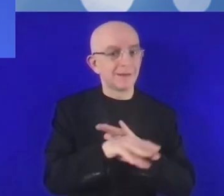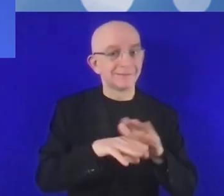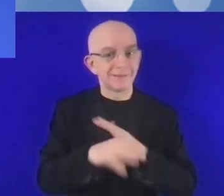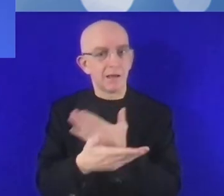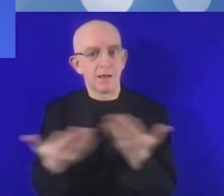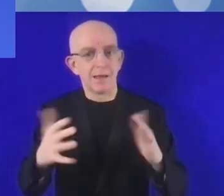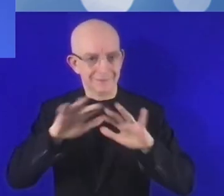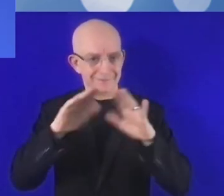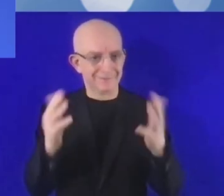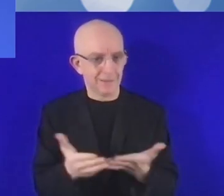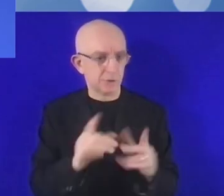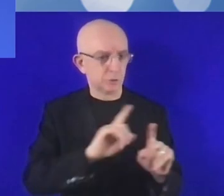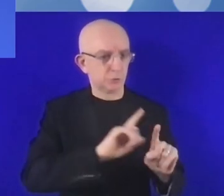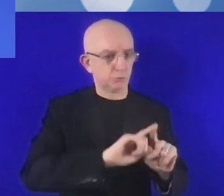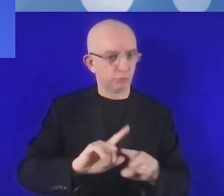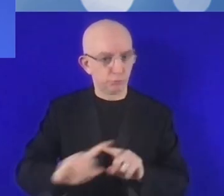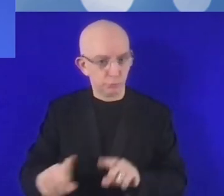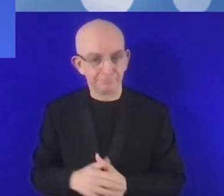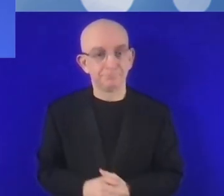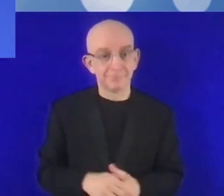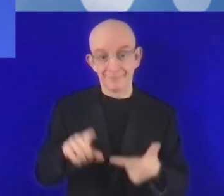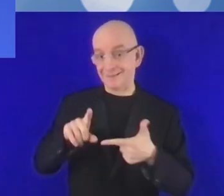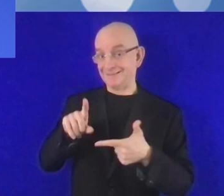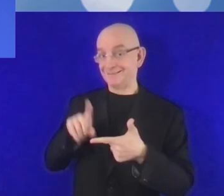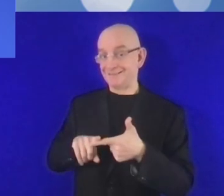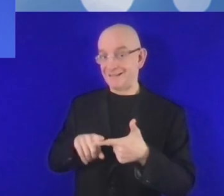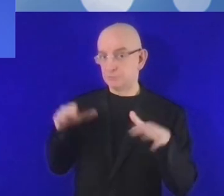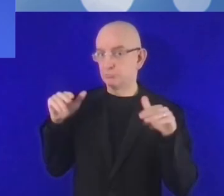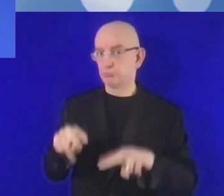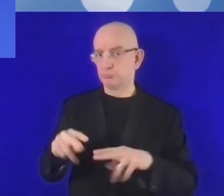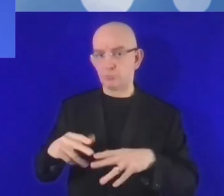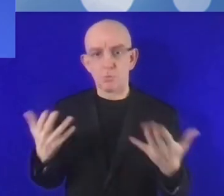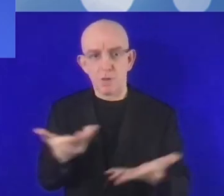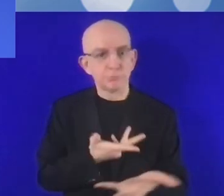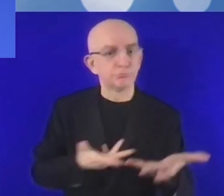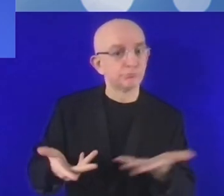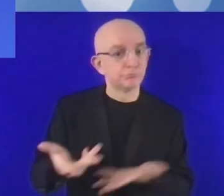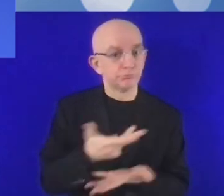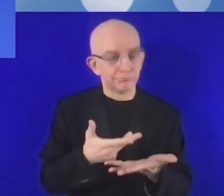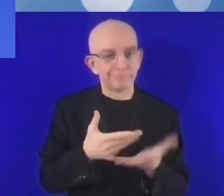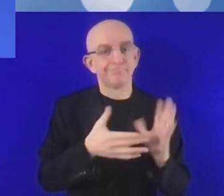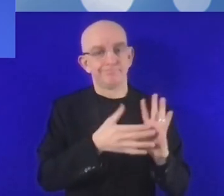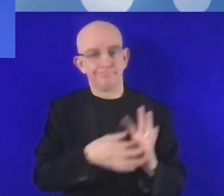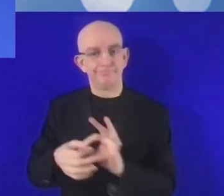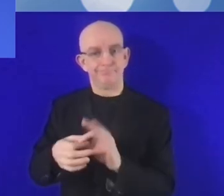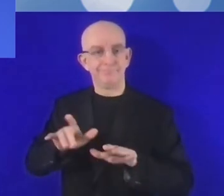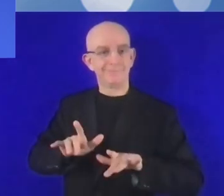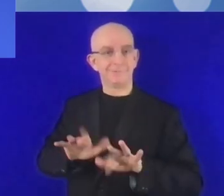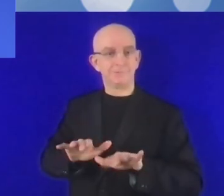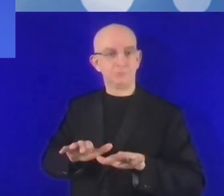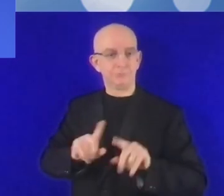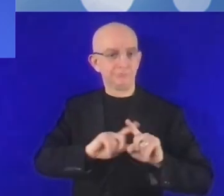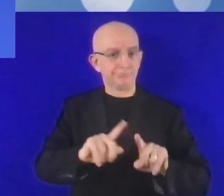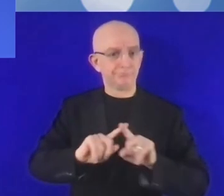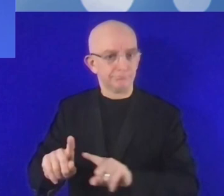называется администрации, бизнеса. И за последние два года во время пандемии мы увидели, насколько важен цифровой